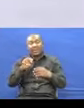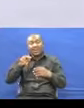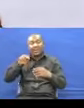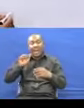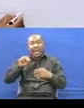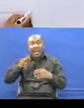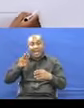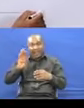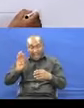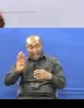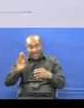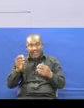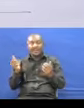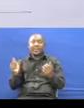makini.